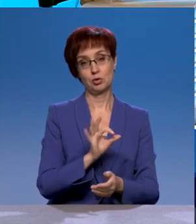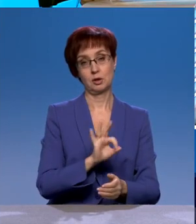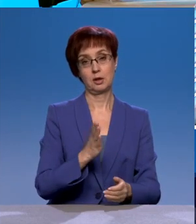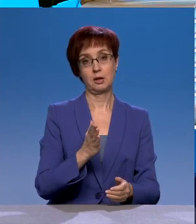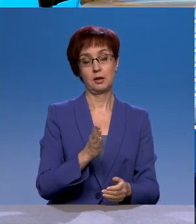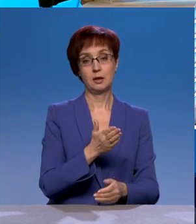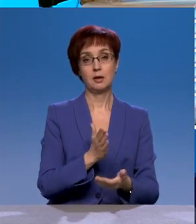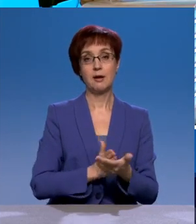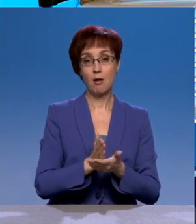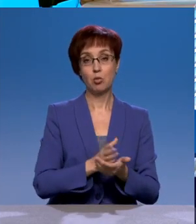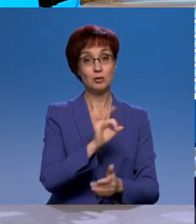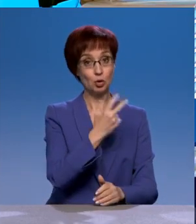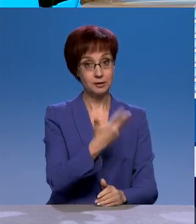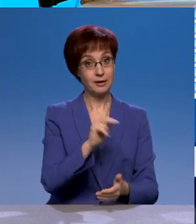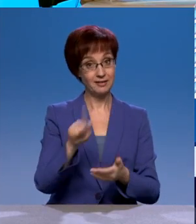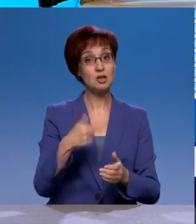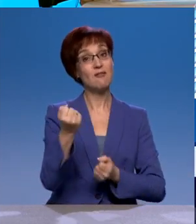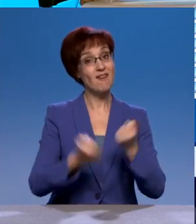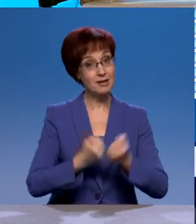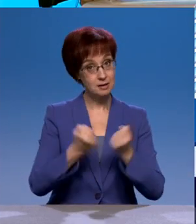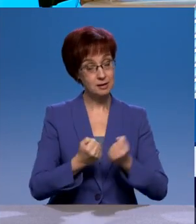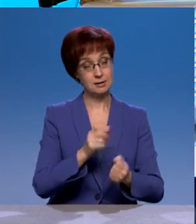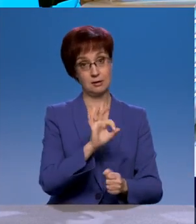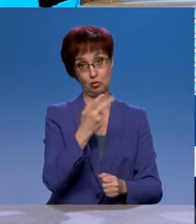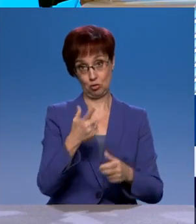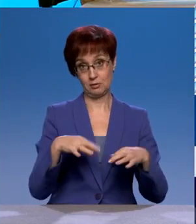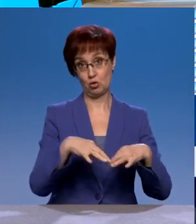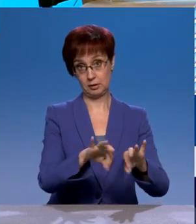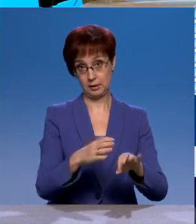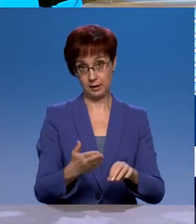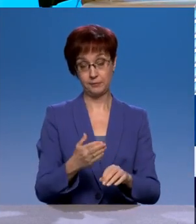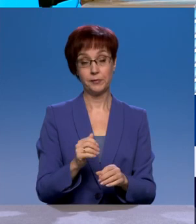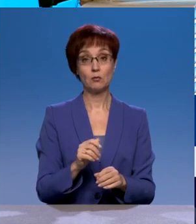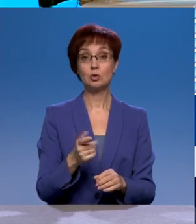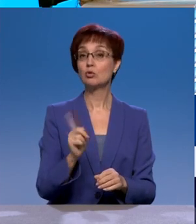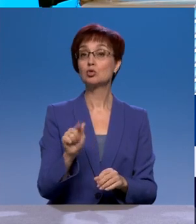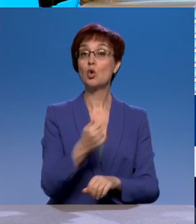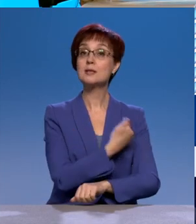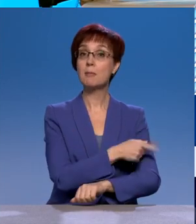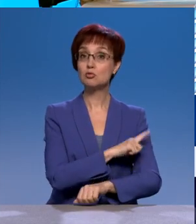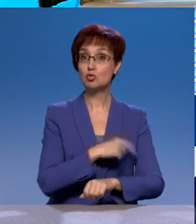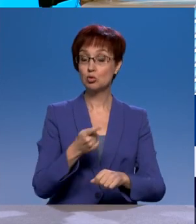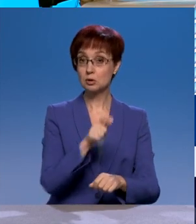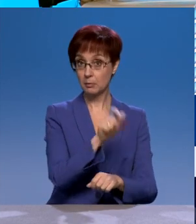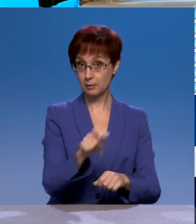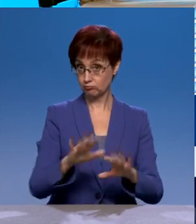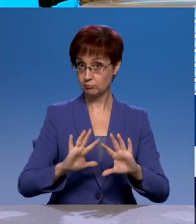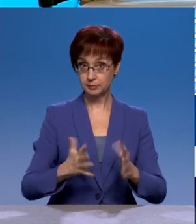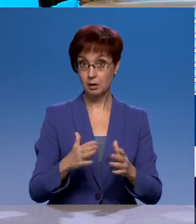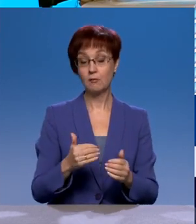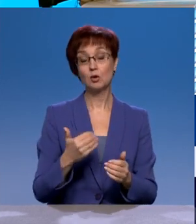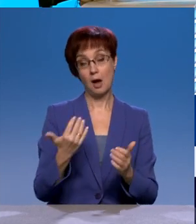называем, водители скорой медицинской помощи, рядовые работники здравоохранения. Кстати, ведь что с медсестрами-то произошло? Вот опять же, обращаясь к